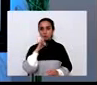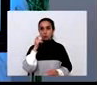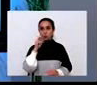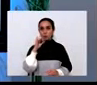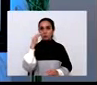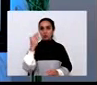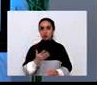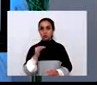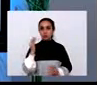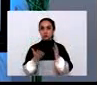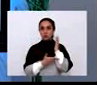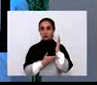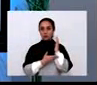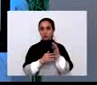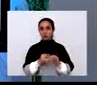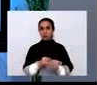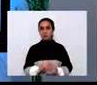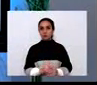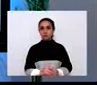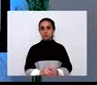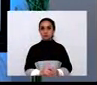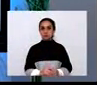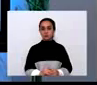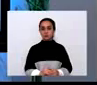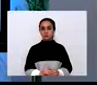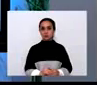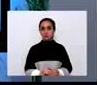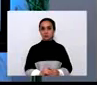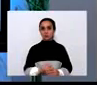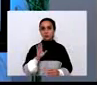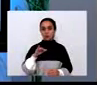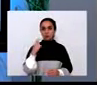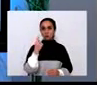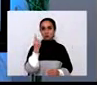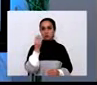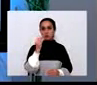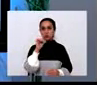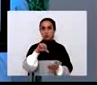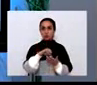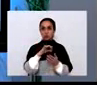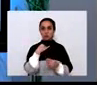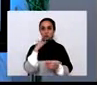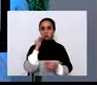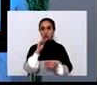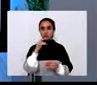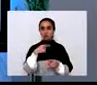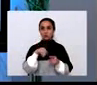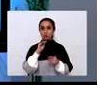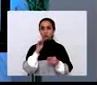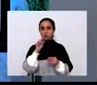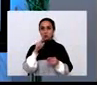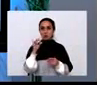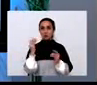падающих деревьев. Вначале, конечно, ничего не нужно. А вот после первого однородного члена мы ставим запятую.